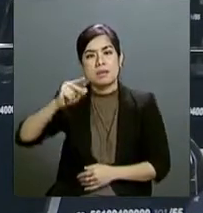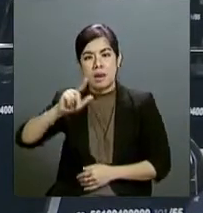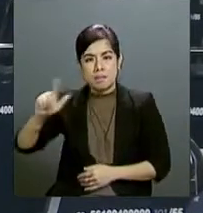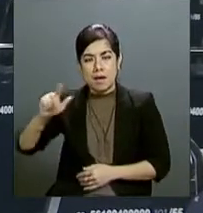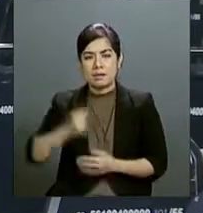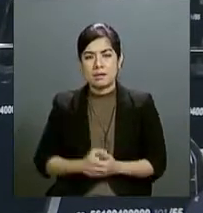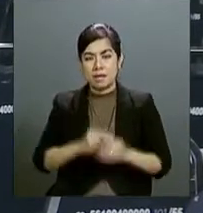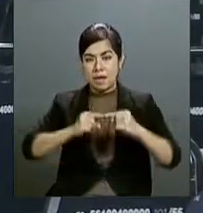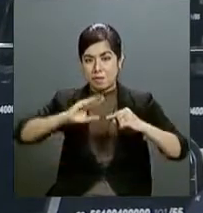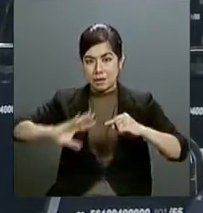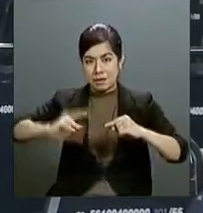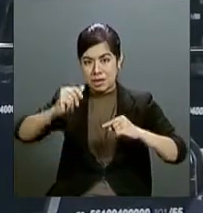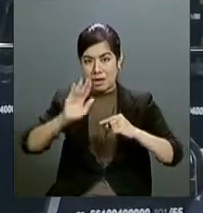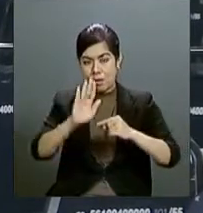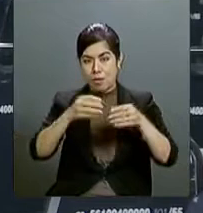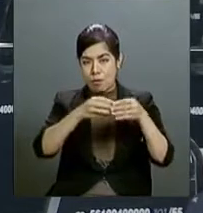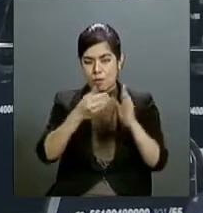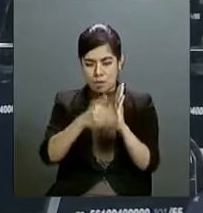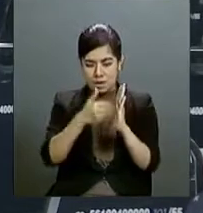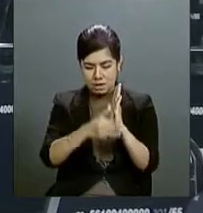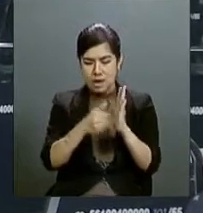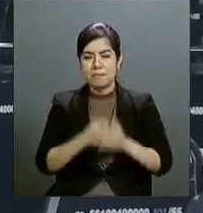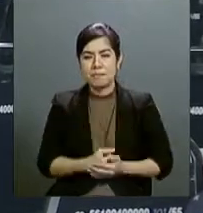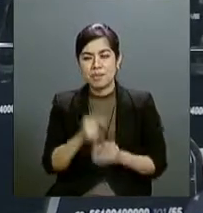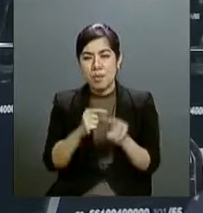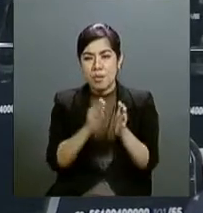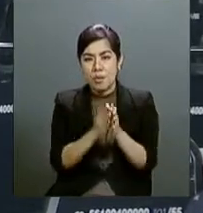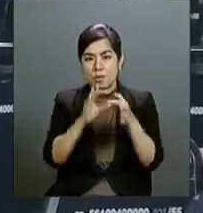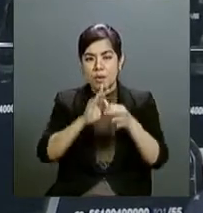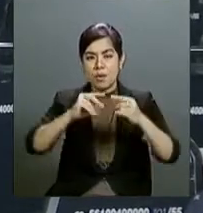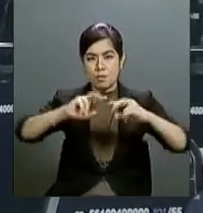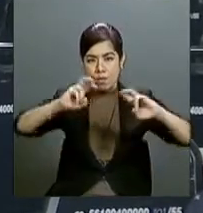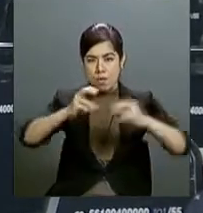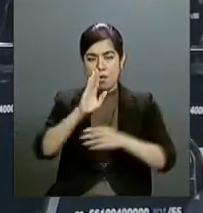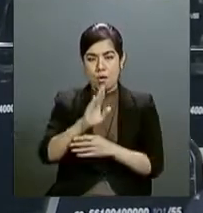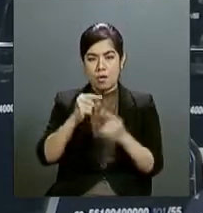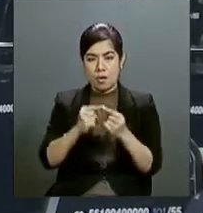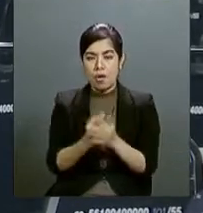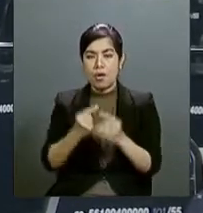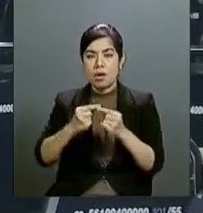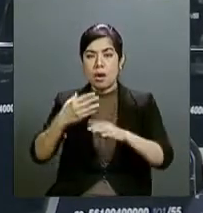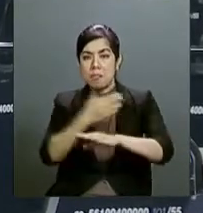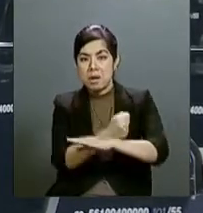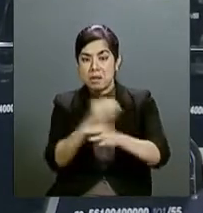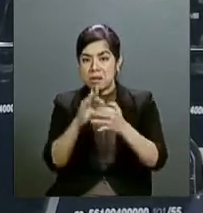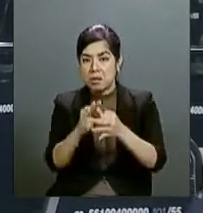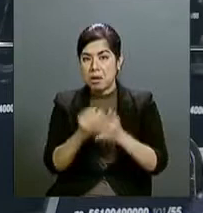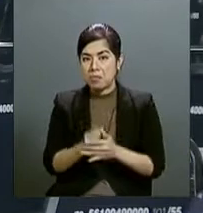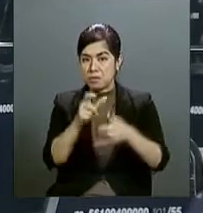พื้นที่ภาคอีสานตอนล่างนะคะรวมไปถึงประเด็นทางการเมืองต่อท่าทีของนายกรัฐมนตรีค่ะหลังจากที่ได้